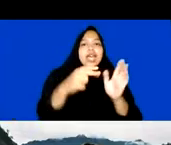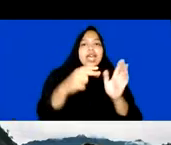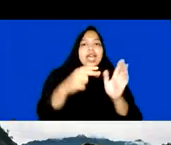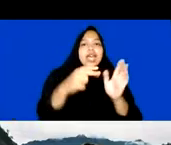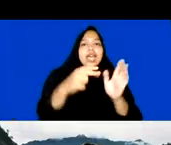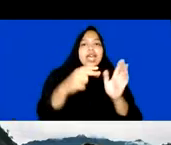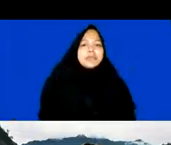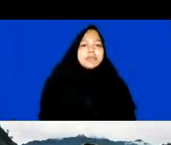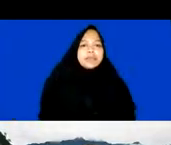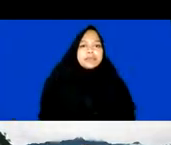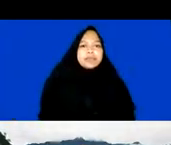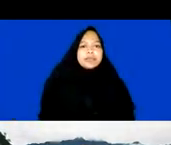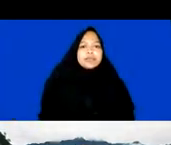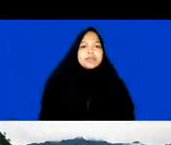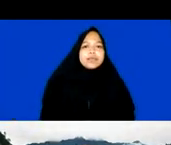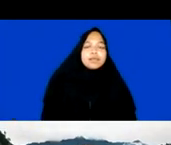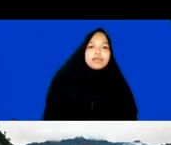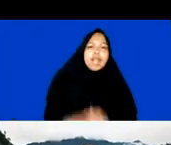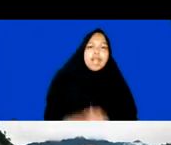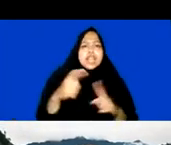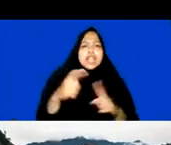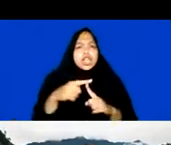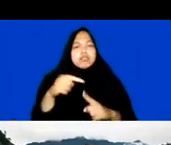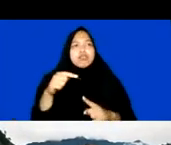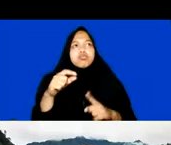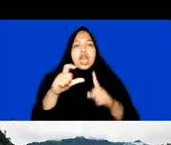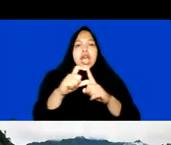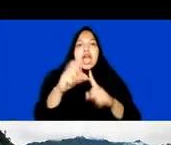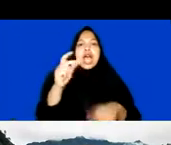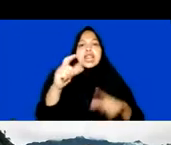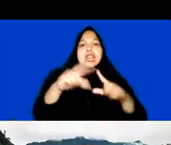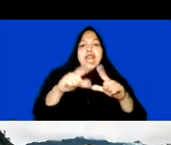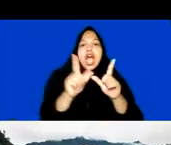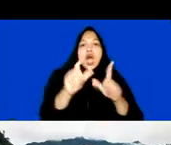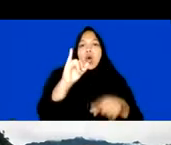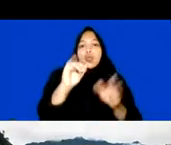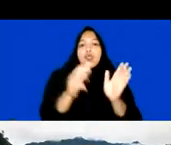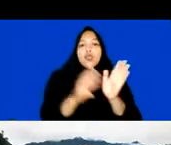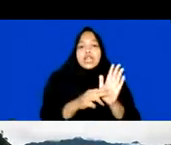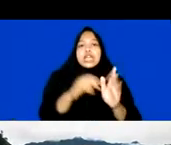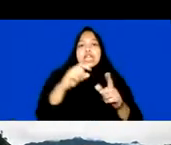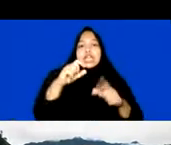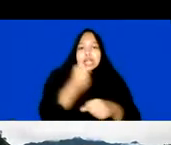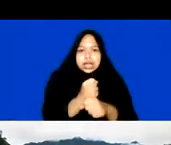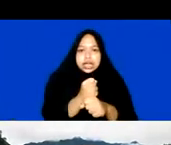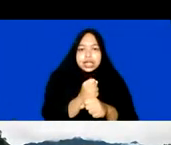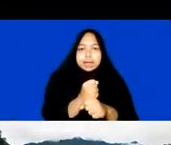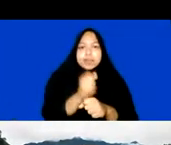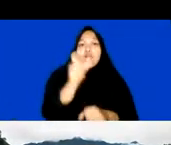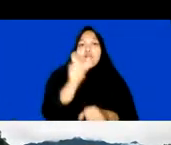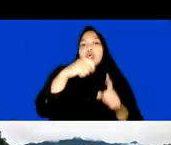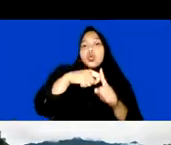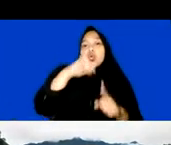drawing, terus apa lagi, carving, ya ukir, ya kan, terus pyrography gitu dengan